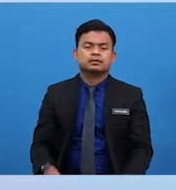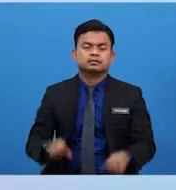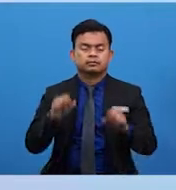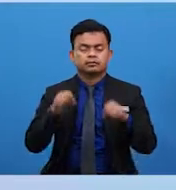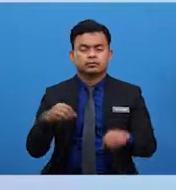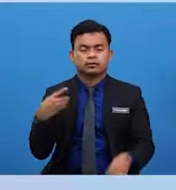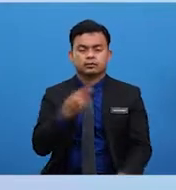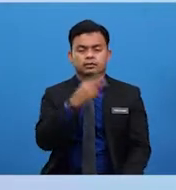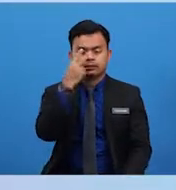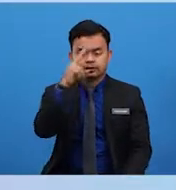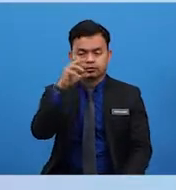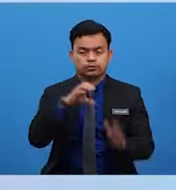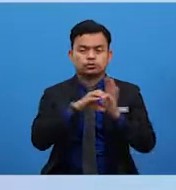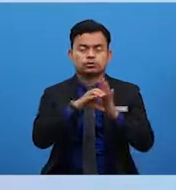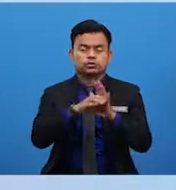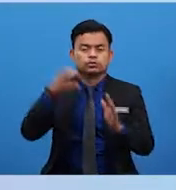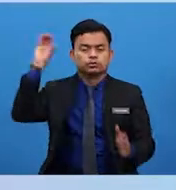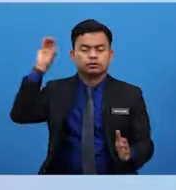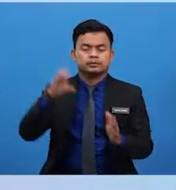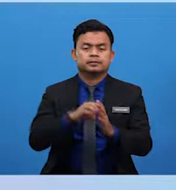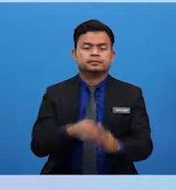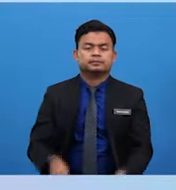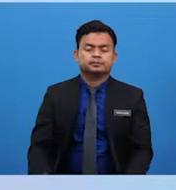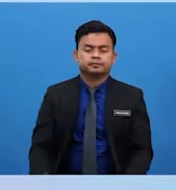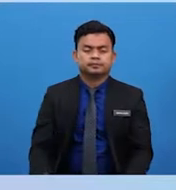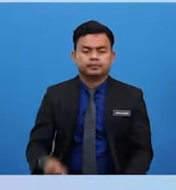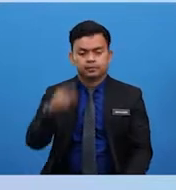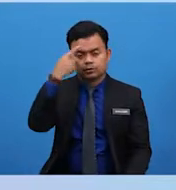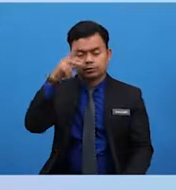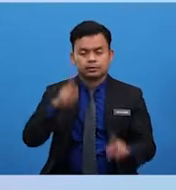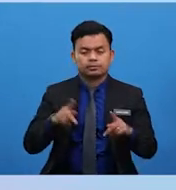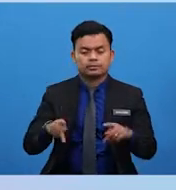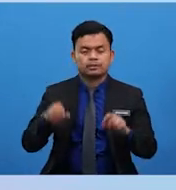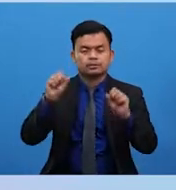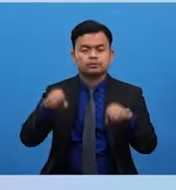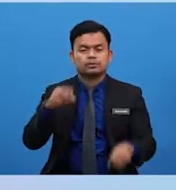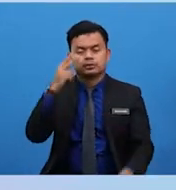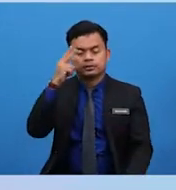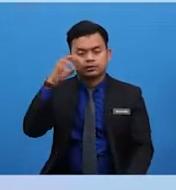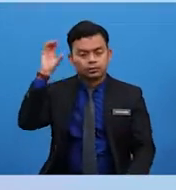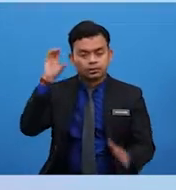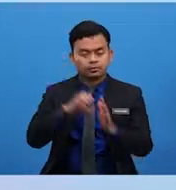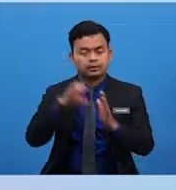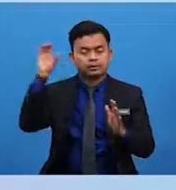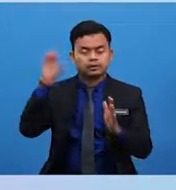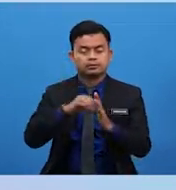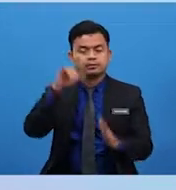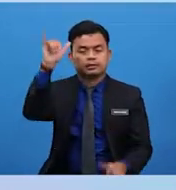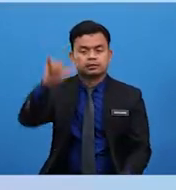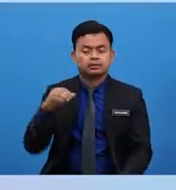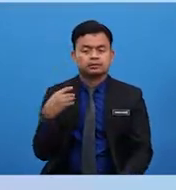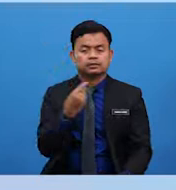contohnya supaya Plaza lebih jelas lagi betul jadi kepada pelajar-pelajar melihat gambar-gambar yang disertakan disisipkan bersama-sama ini